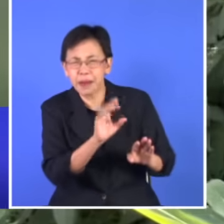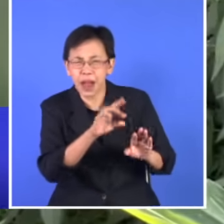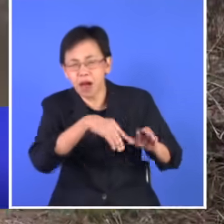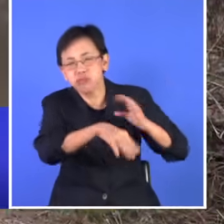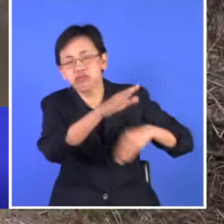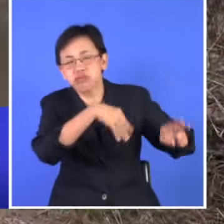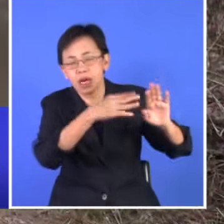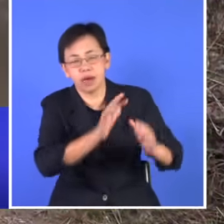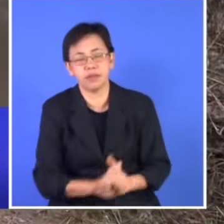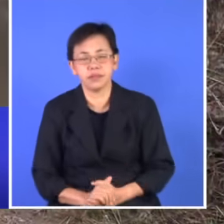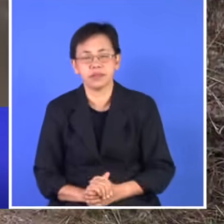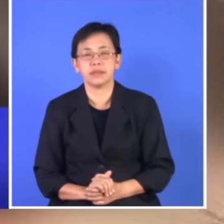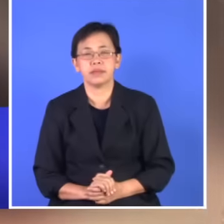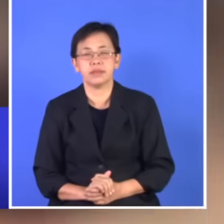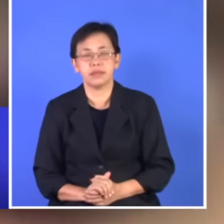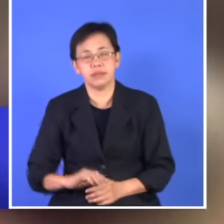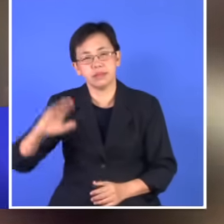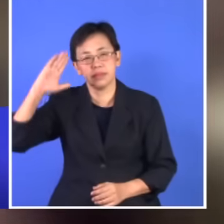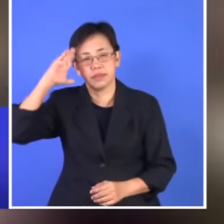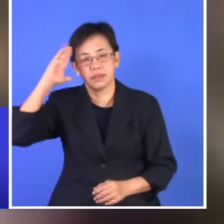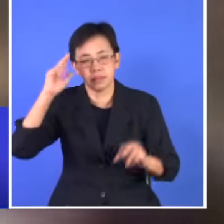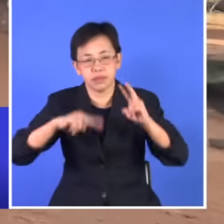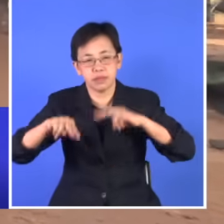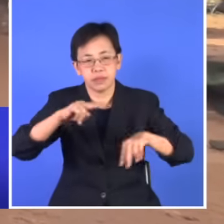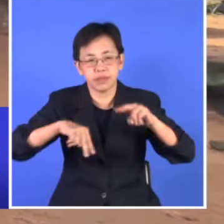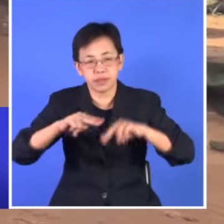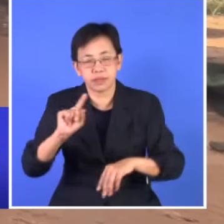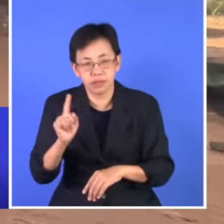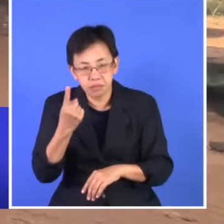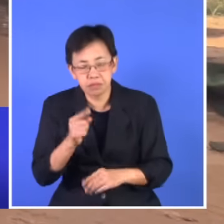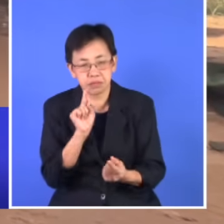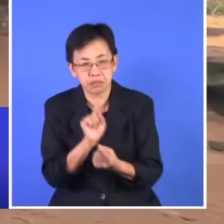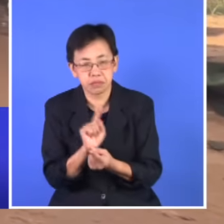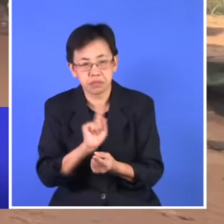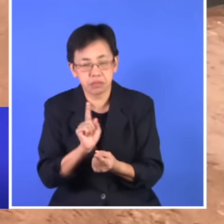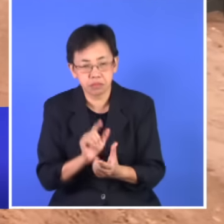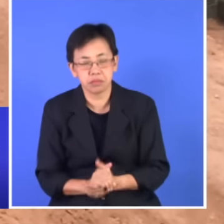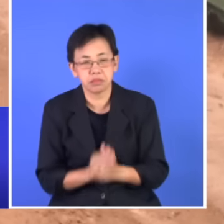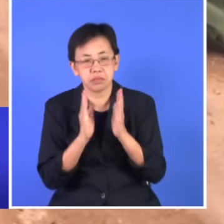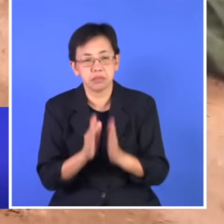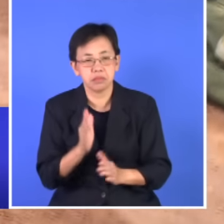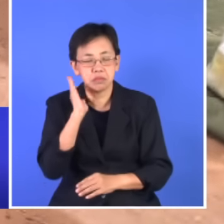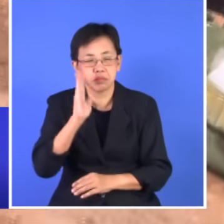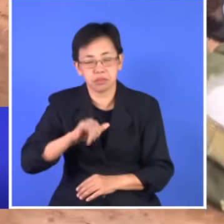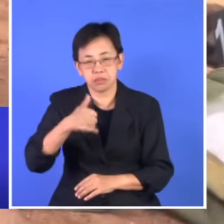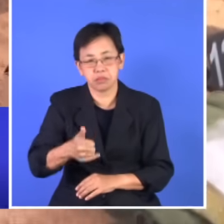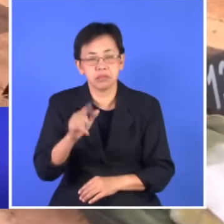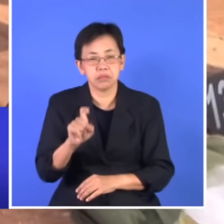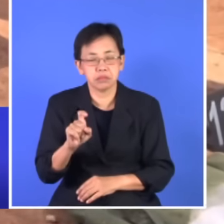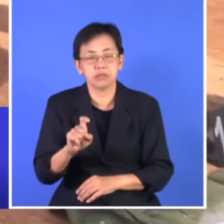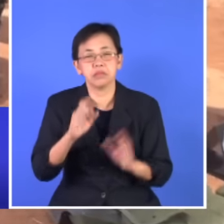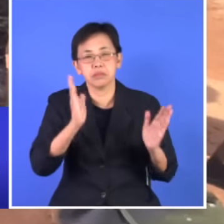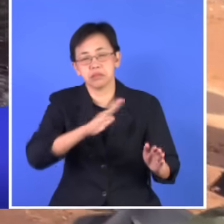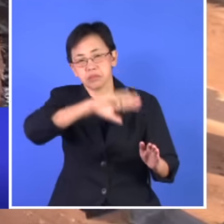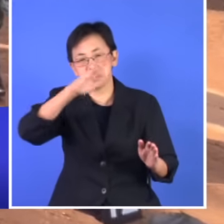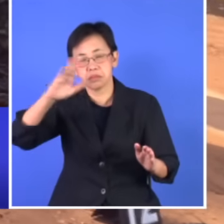เช้านะครับกองกำลังทหารได้เข้าตรวจสอบพื้นที่อีกครั้งหนึ่งก็ไปบเ่าไปพบศพชายอีกคนนึงนะครับเป็นชาวเขาถูก